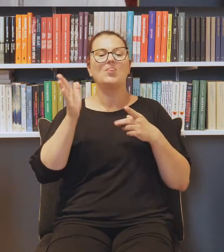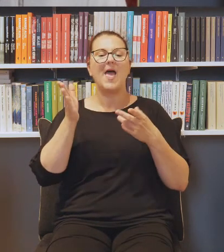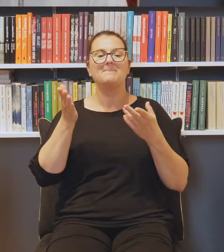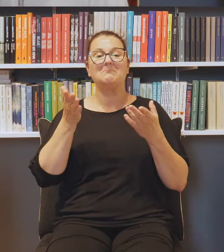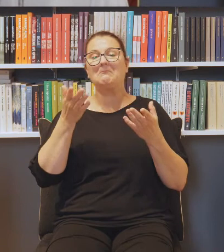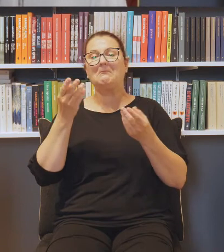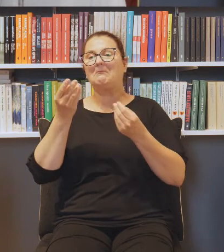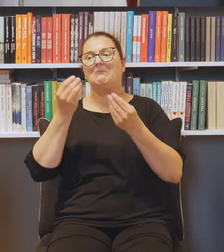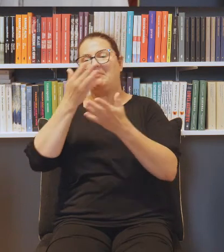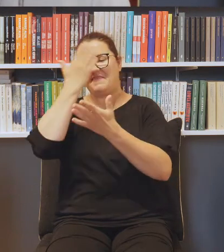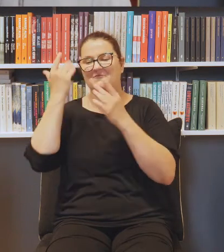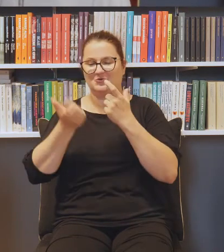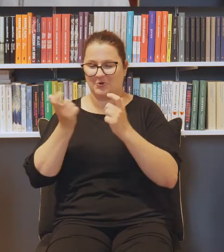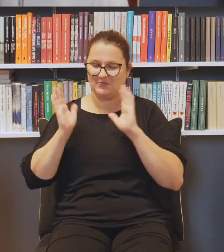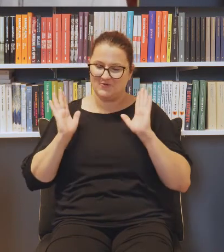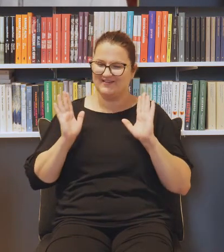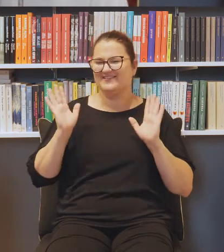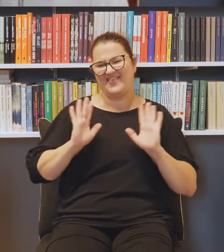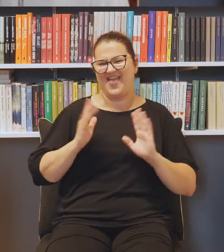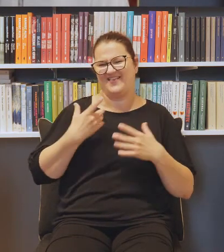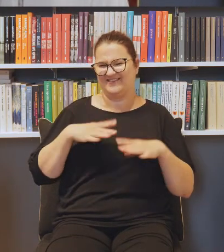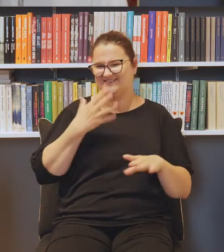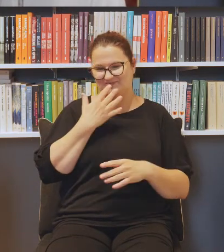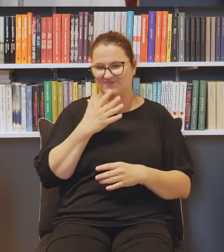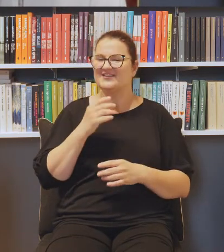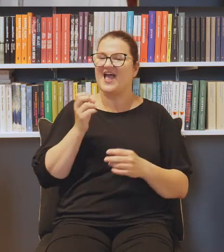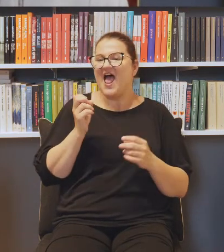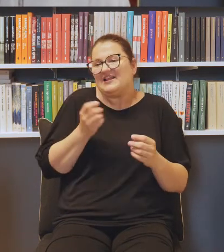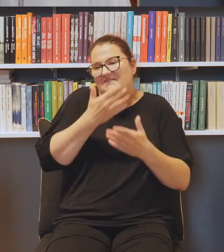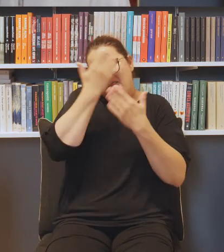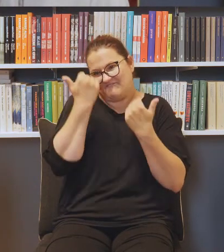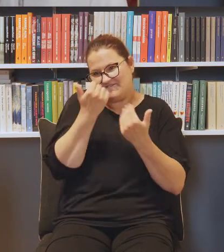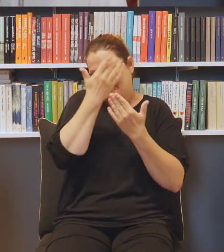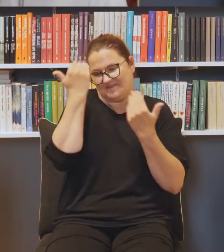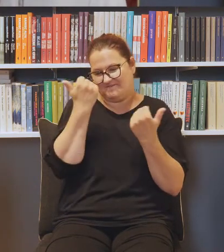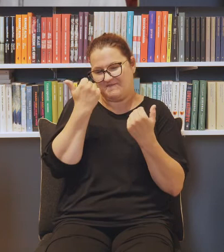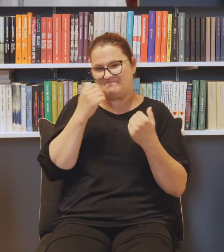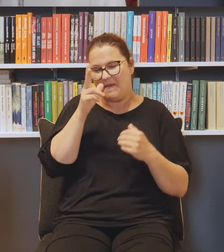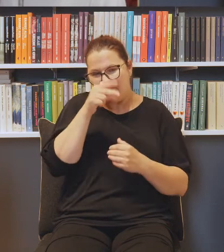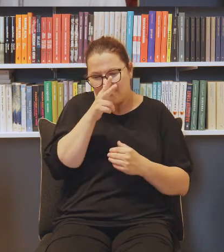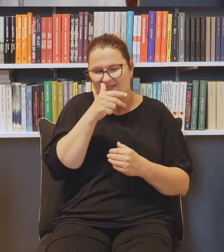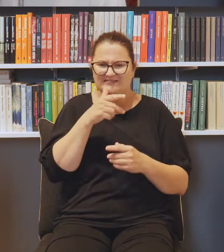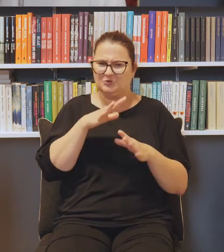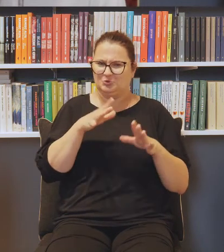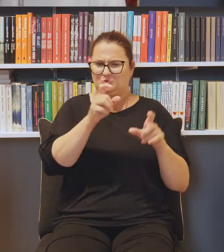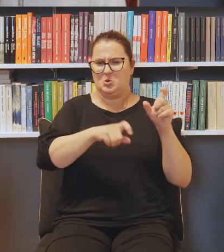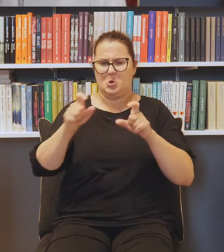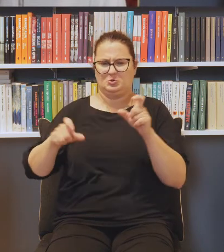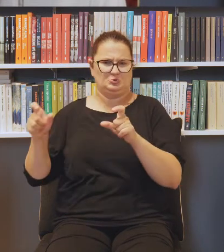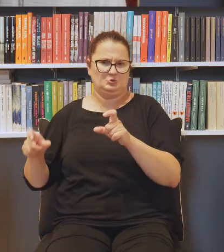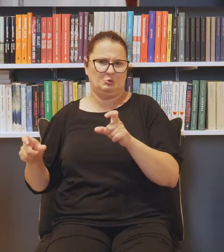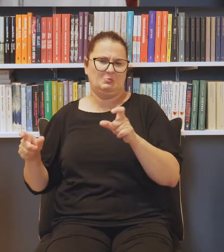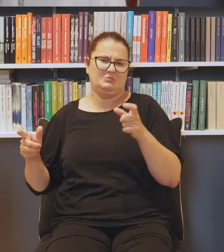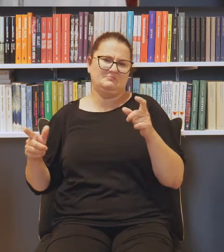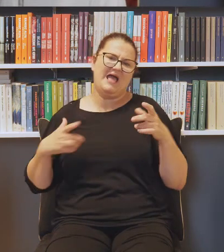No nie wiem, co zrobił. Nie, już nie chcę mówić, ale tak, bo nie wiem. W Pabianicach mimo wszystko jest sporo osób,